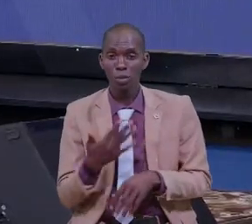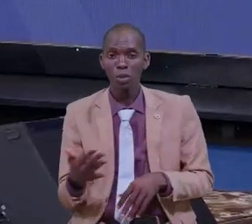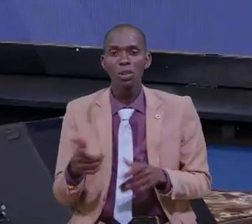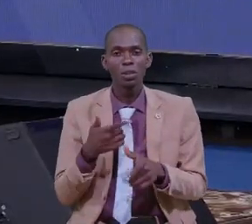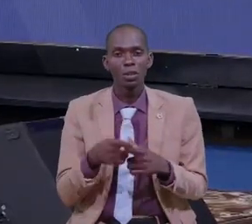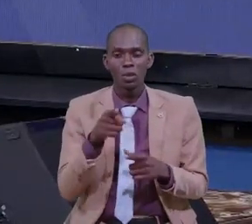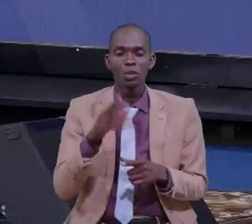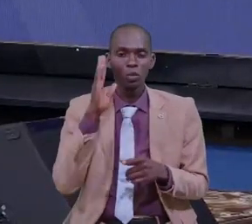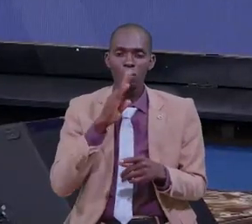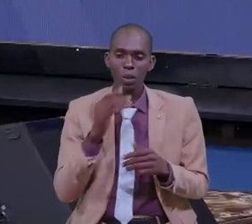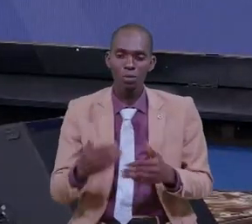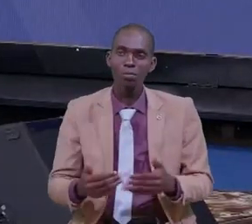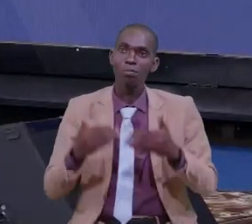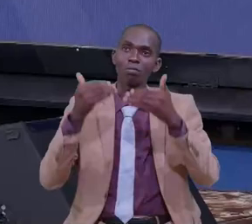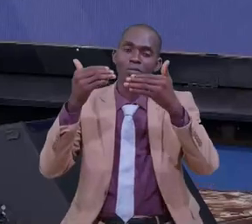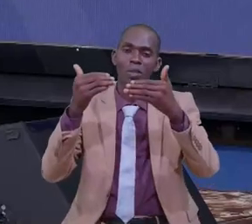tu seras promu.